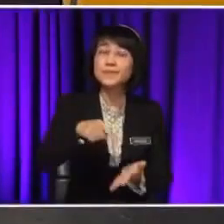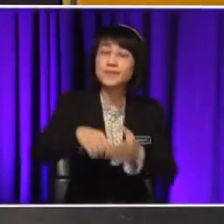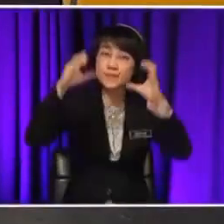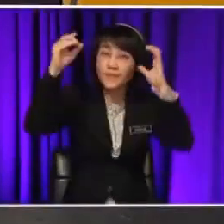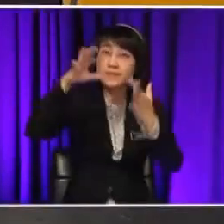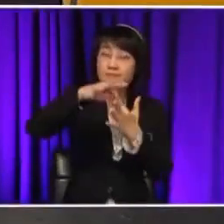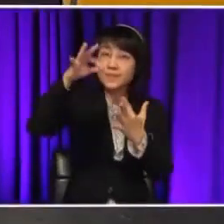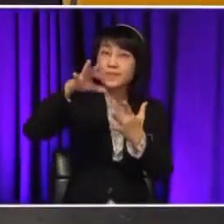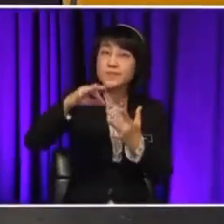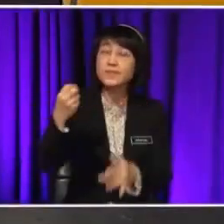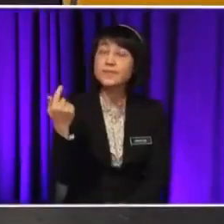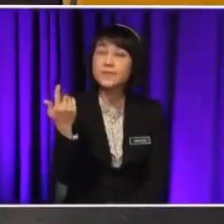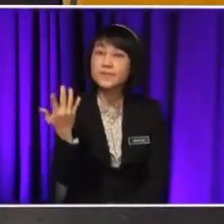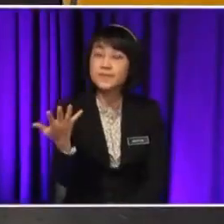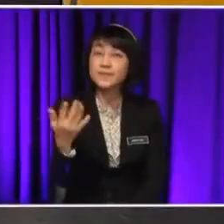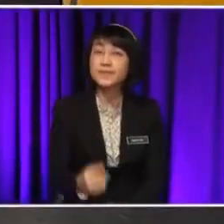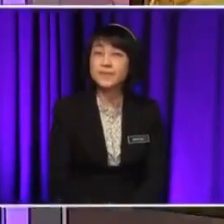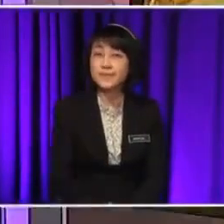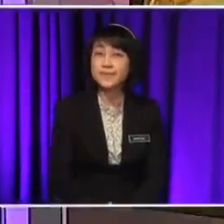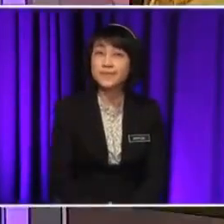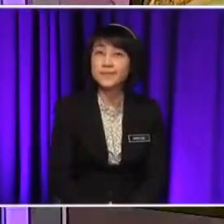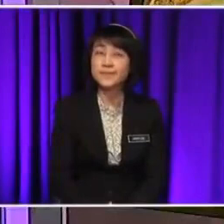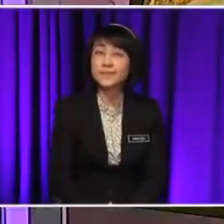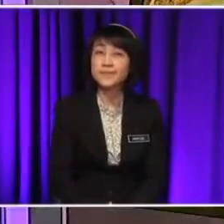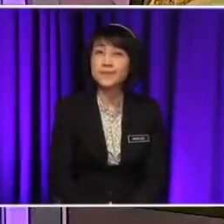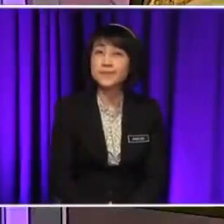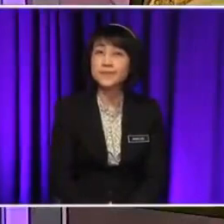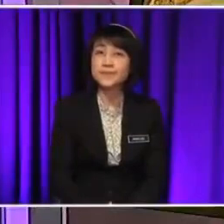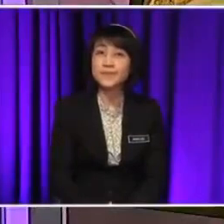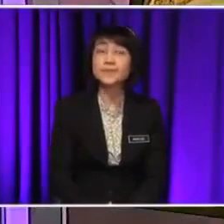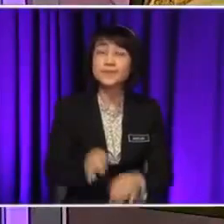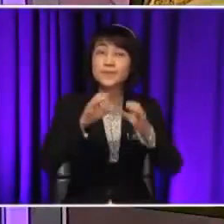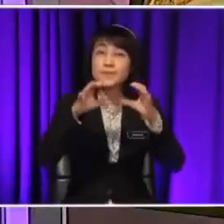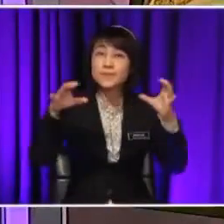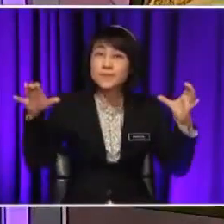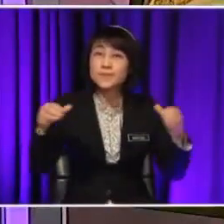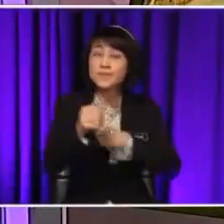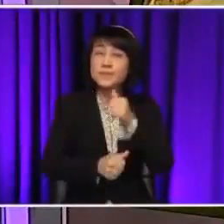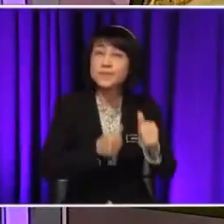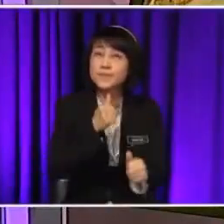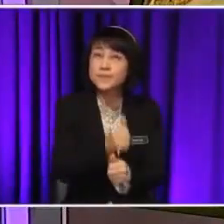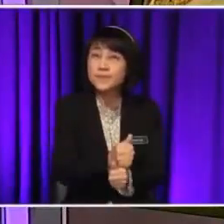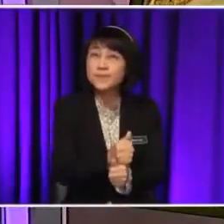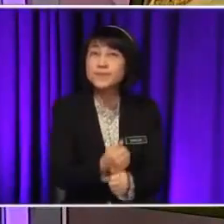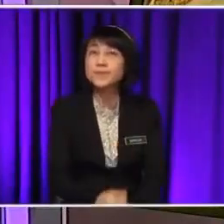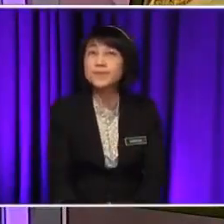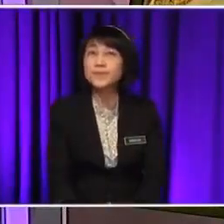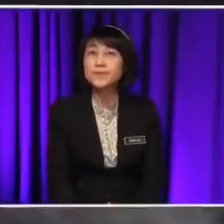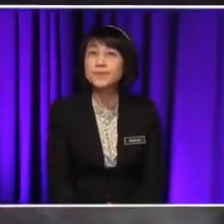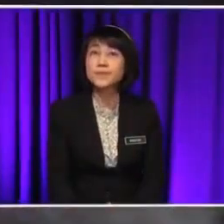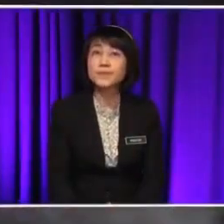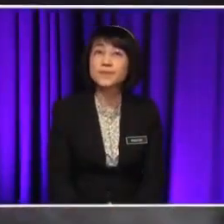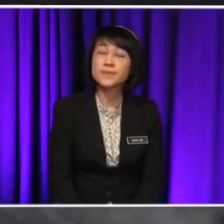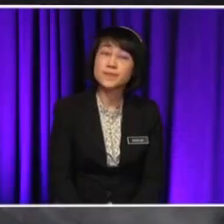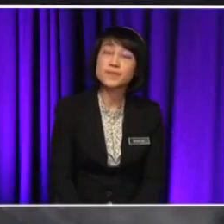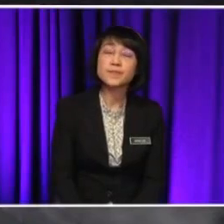Sebenarnya banyak kan tadi. Ini cikgu pilih beberapa, contohnya cogan alam. Okey, di sebelah sana adalah cogan alam dihiasi dengan motif 6